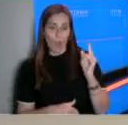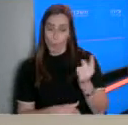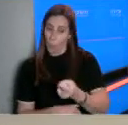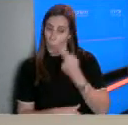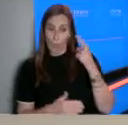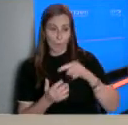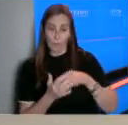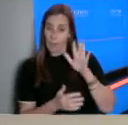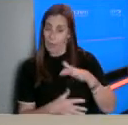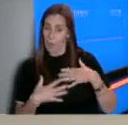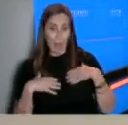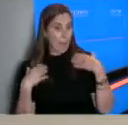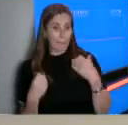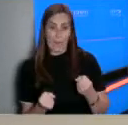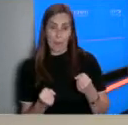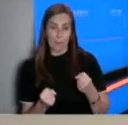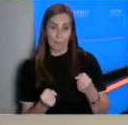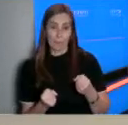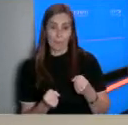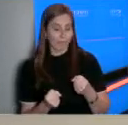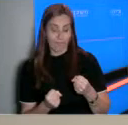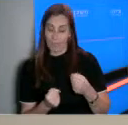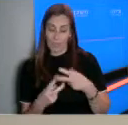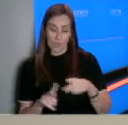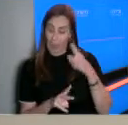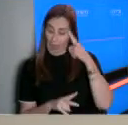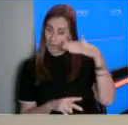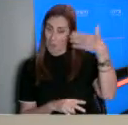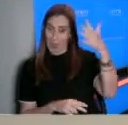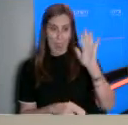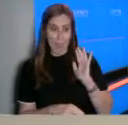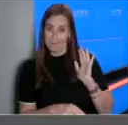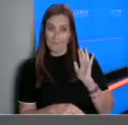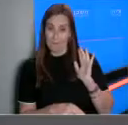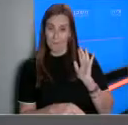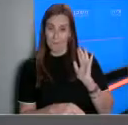אני מתכוון גם לבריאים שבינינו, כי אין לדעת מה יוליד